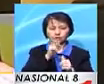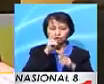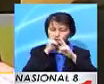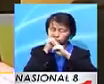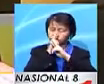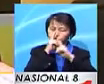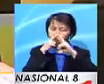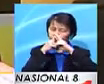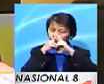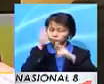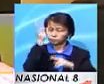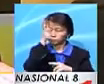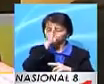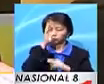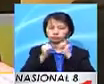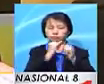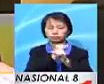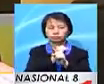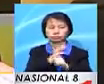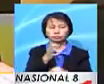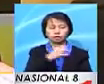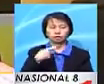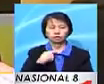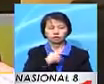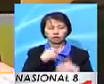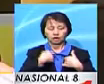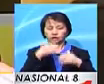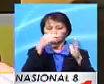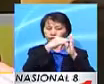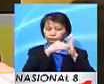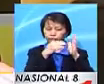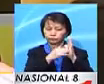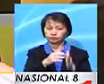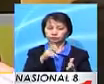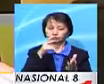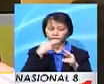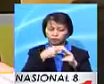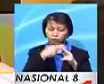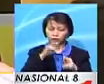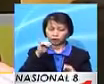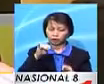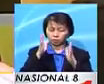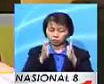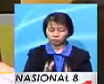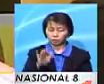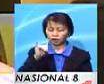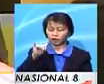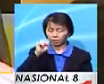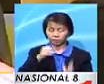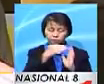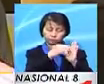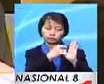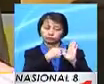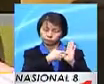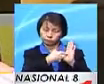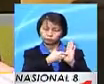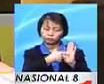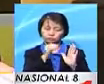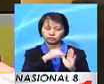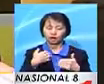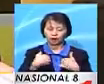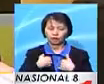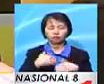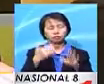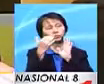kita mempunyai senarai syak suspect list dan kita juga mempunyai